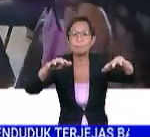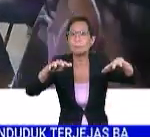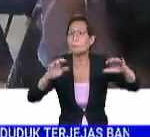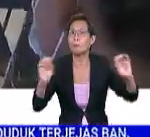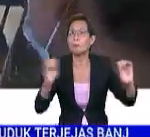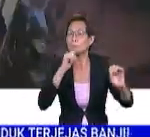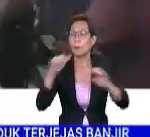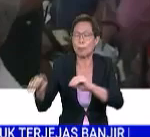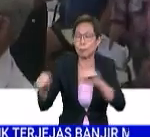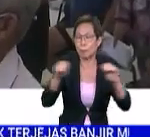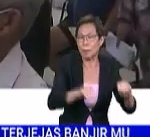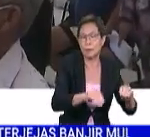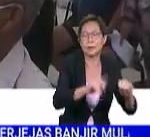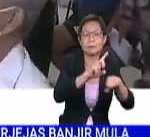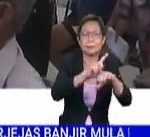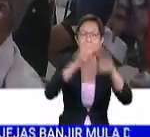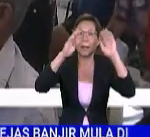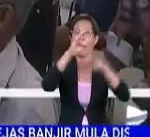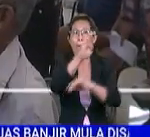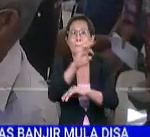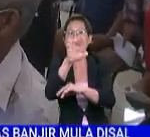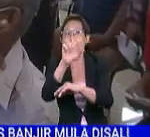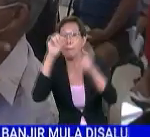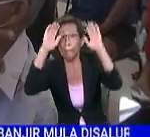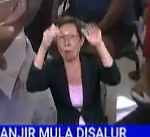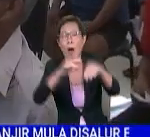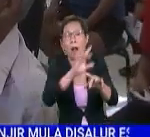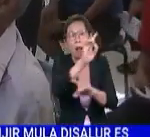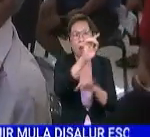tidak berpindah di Beropahang. Setakat ini,